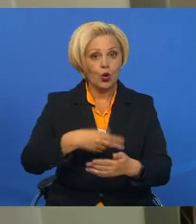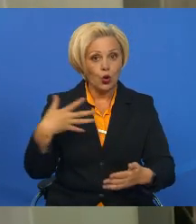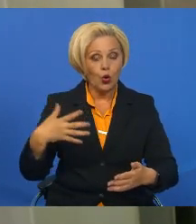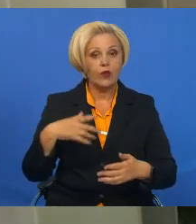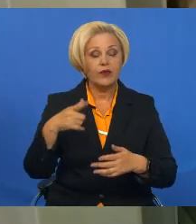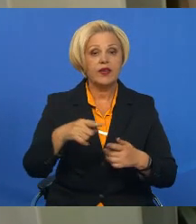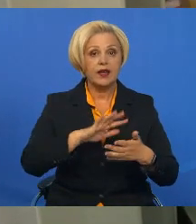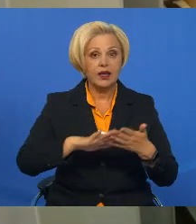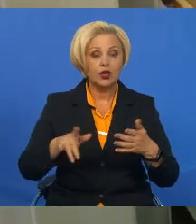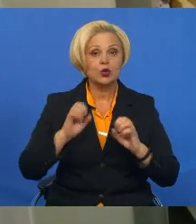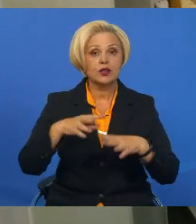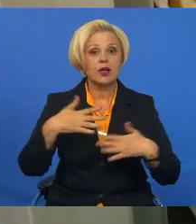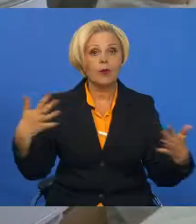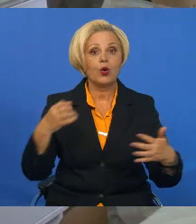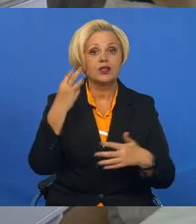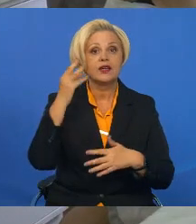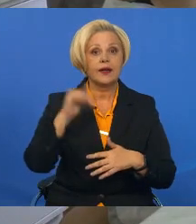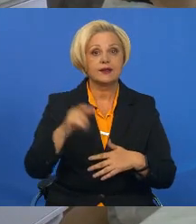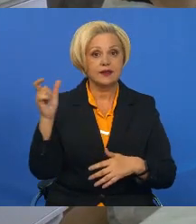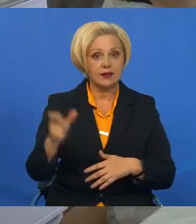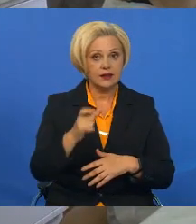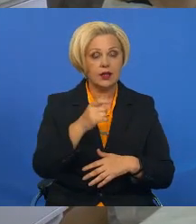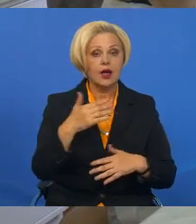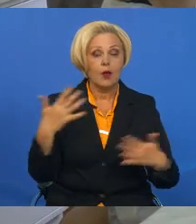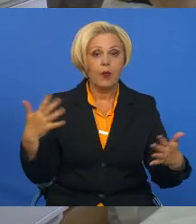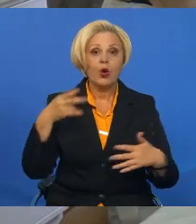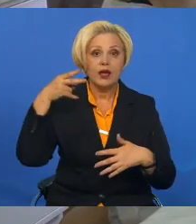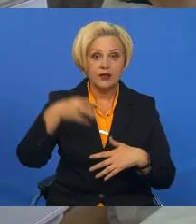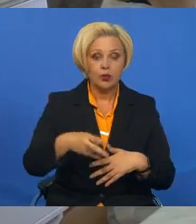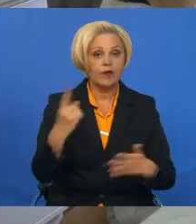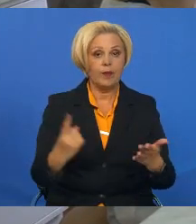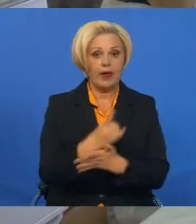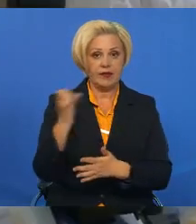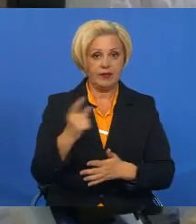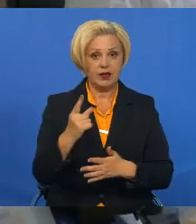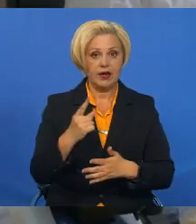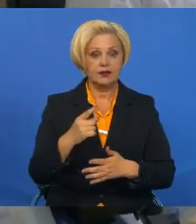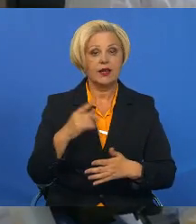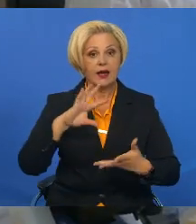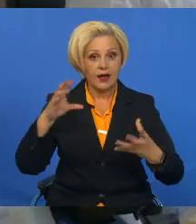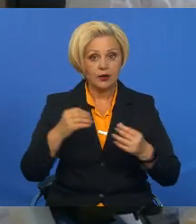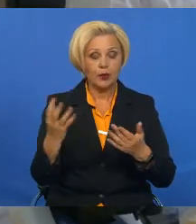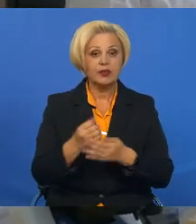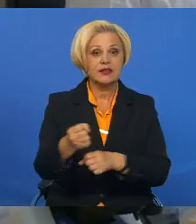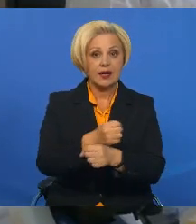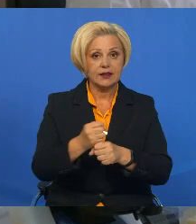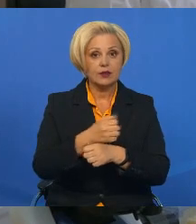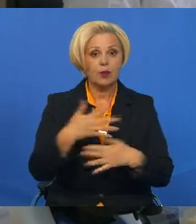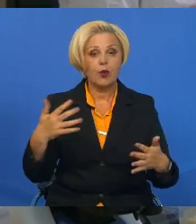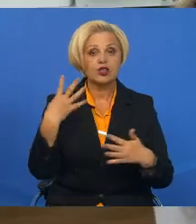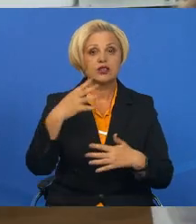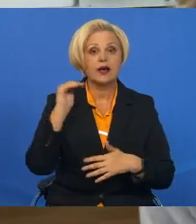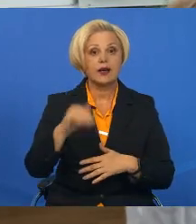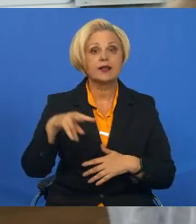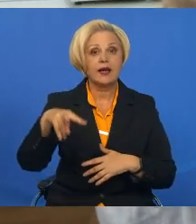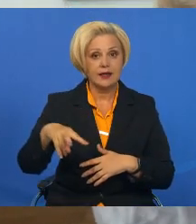Гомельщине сдали больше, как 13 тысяч человек, из которых около 2 тысяч – у першиню. Как выник, отрымалось законсервовать свыше 40